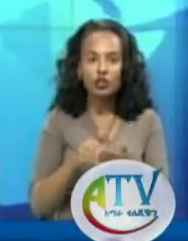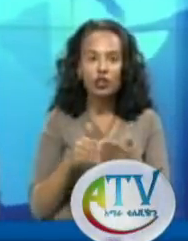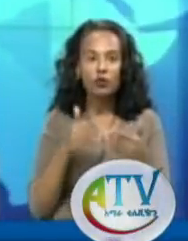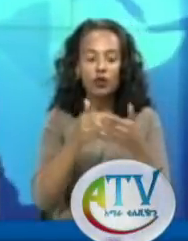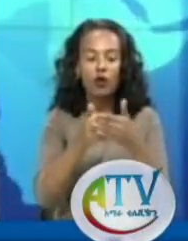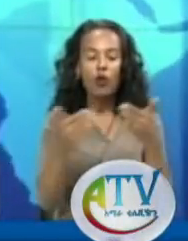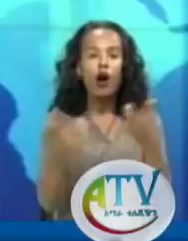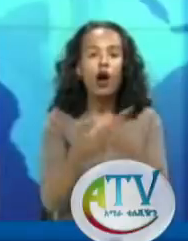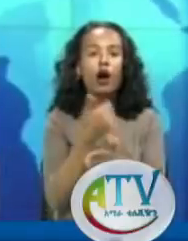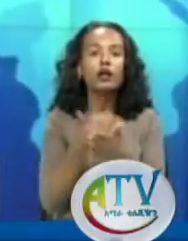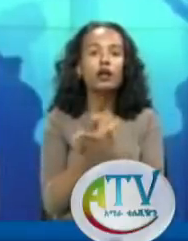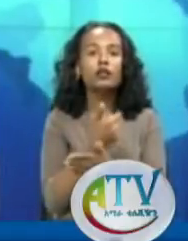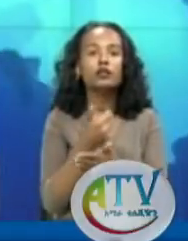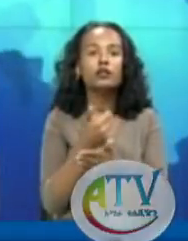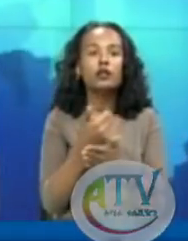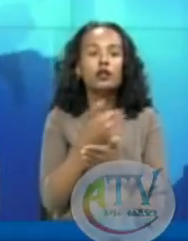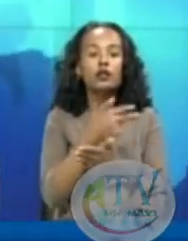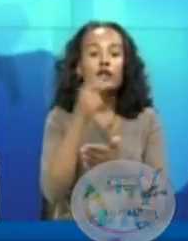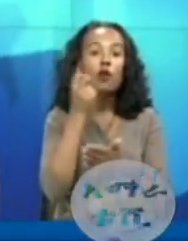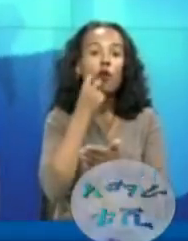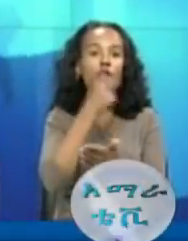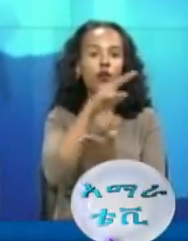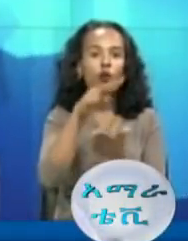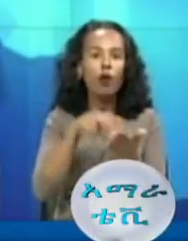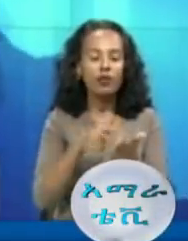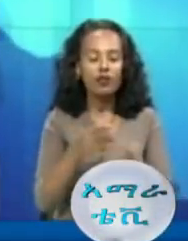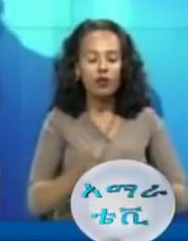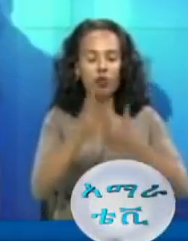አዳዲስ የውሃ ተቋማት ግንባታና